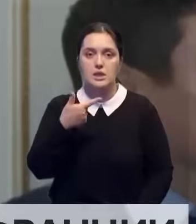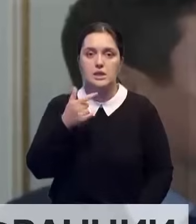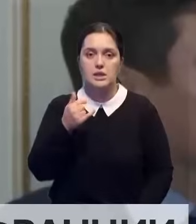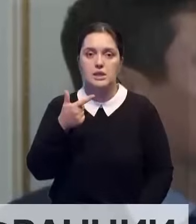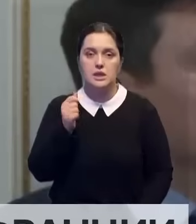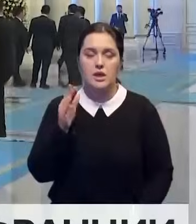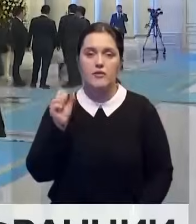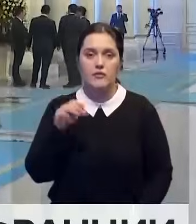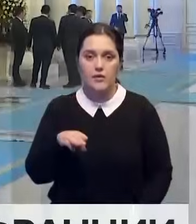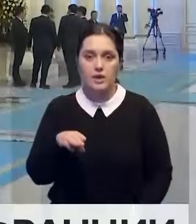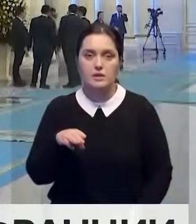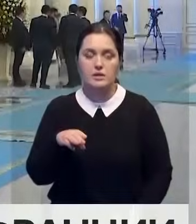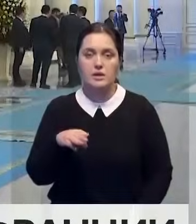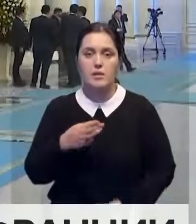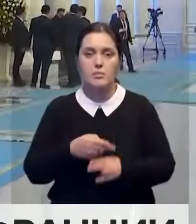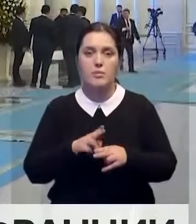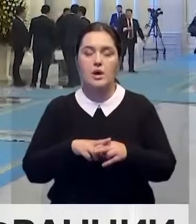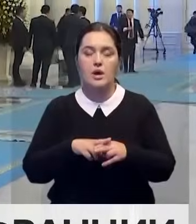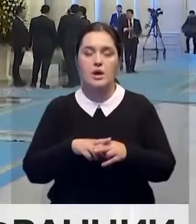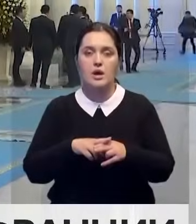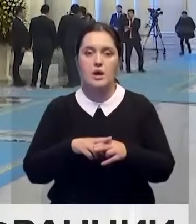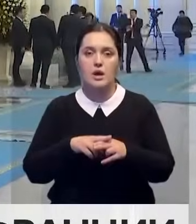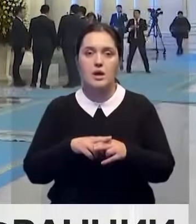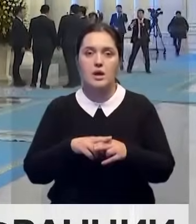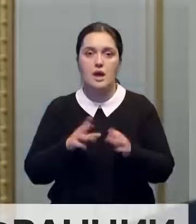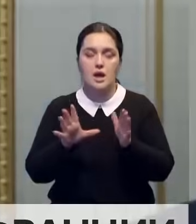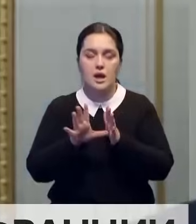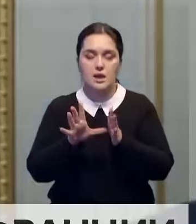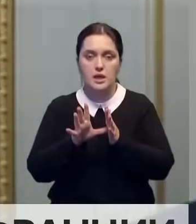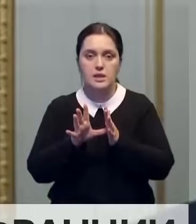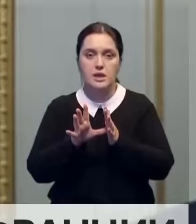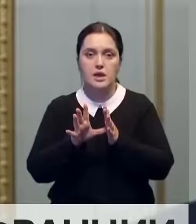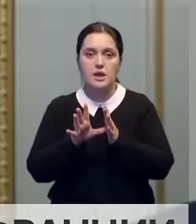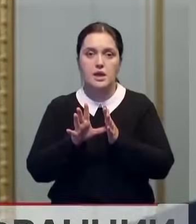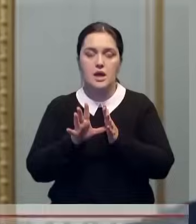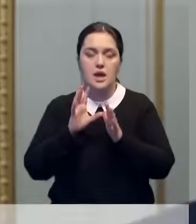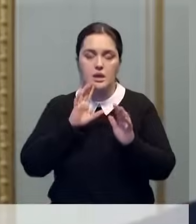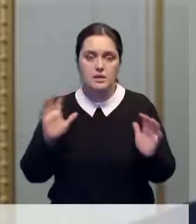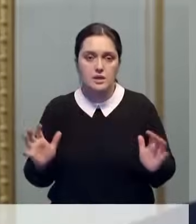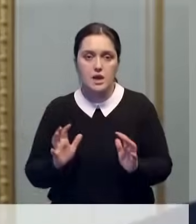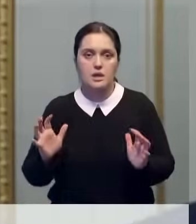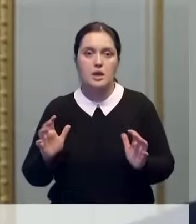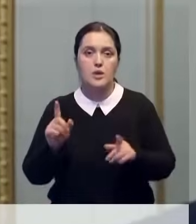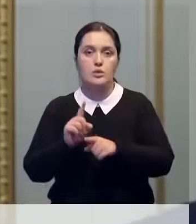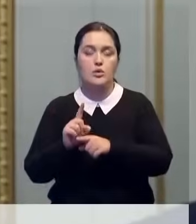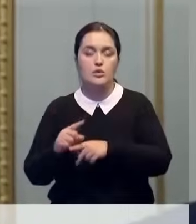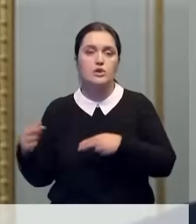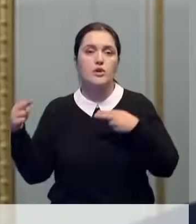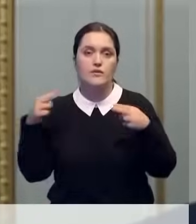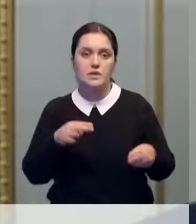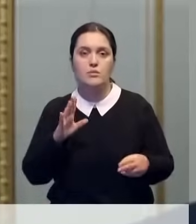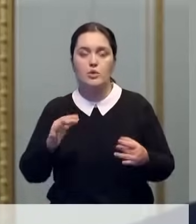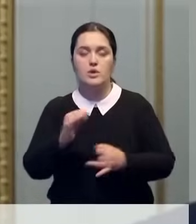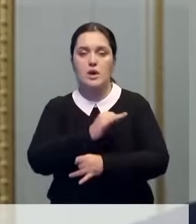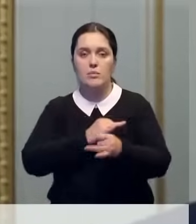гигаватт. С устройствами хранения электроэнергии. Также в рамках визита будет